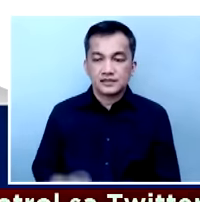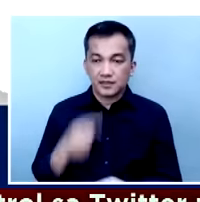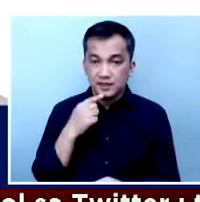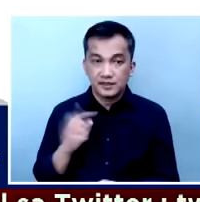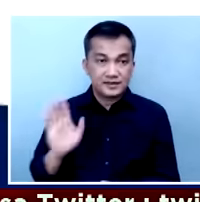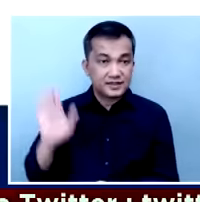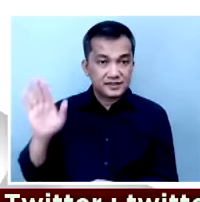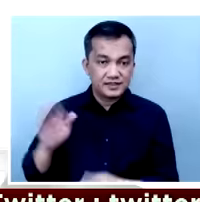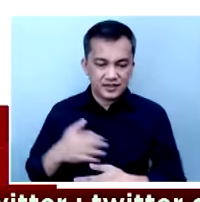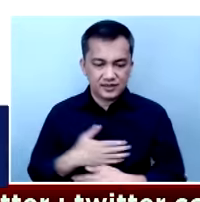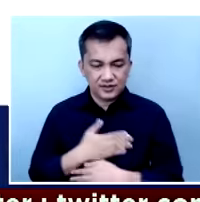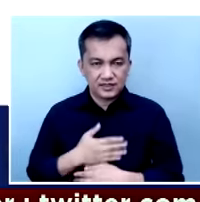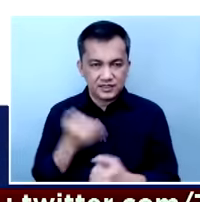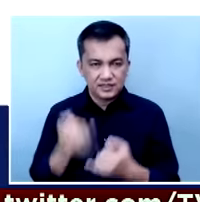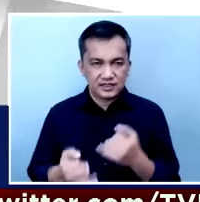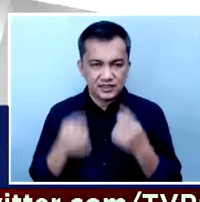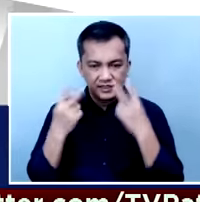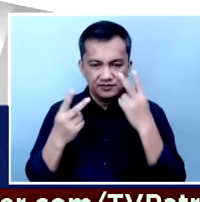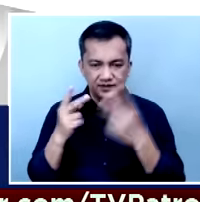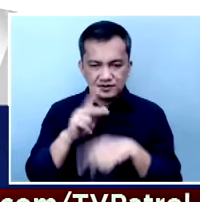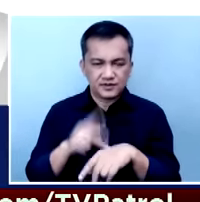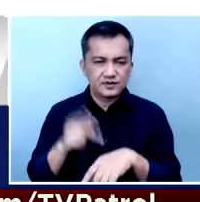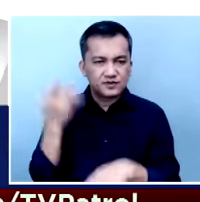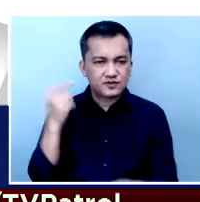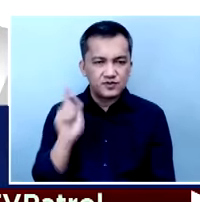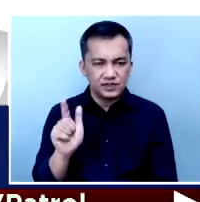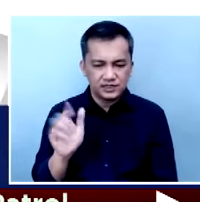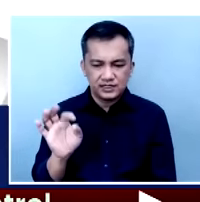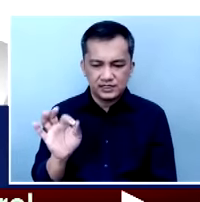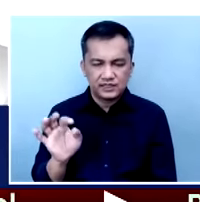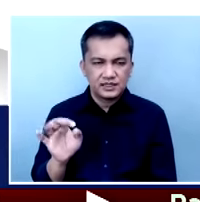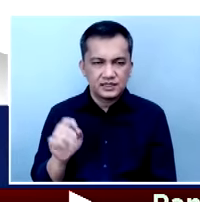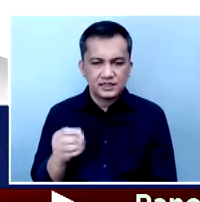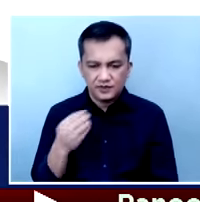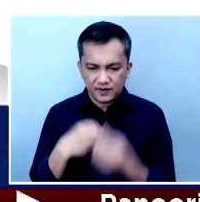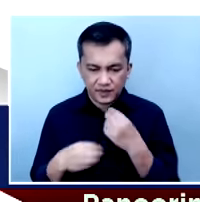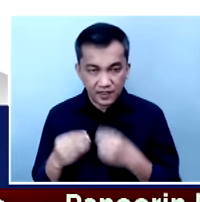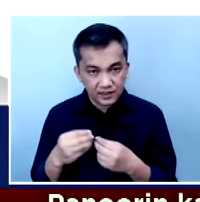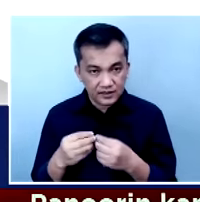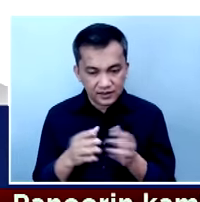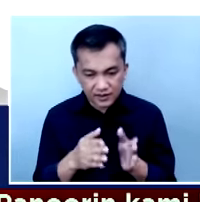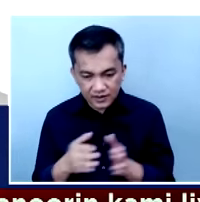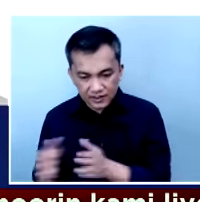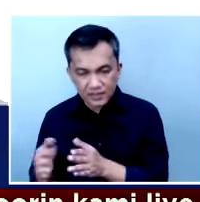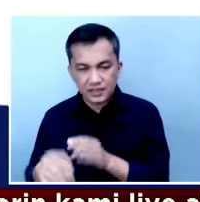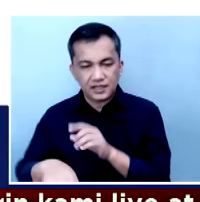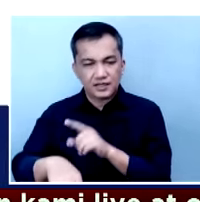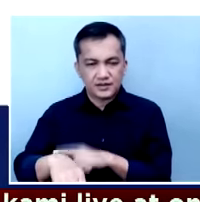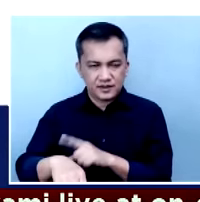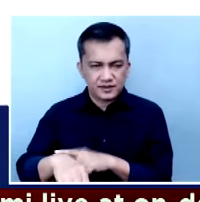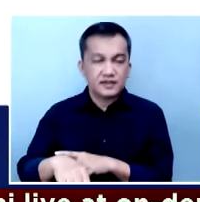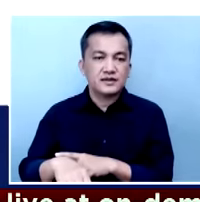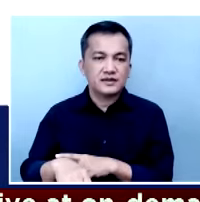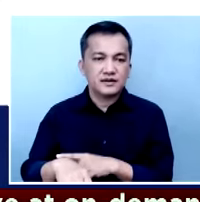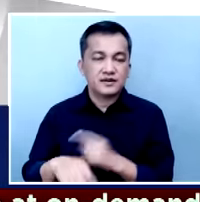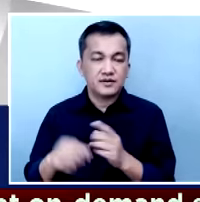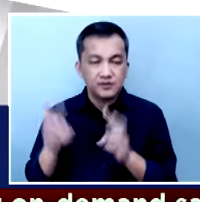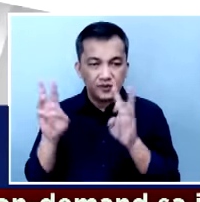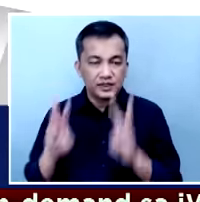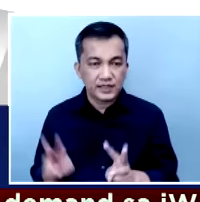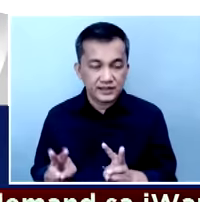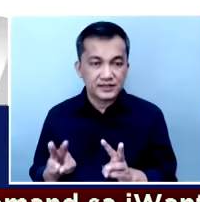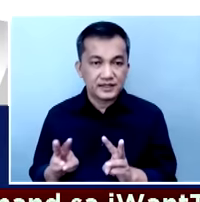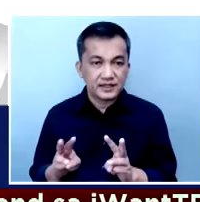huling pagbisita sa bansa noong 2019. Mula sa pagkain hanggang sa panahon at pati na rin ang